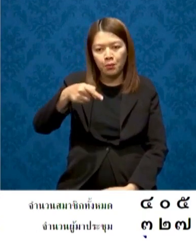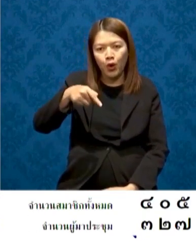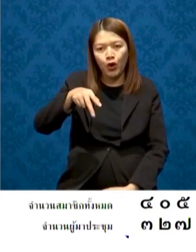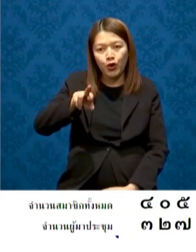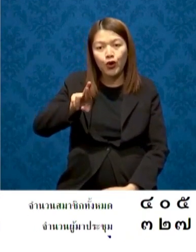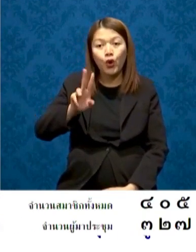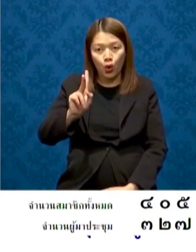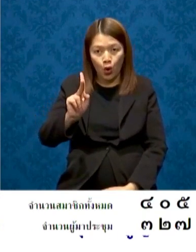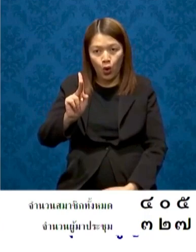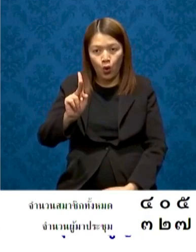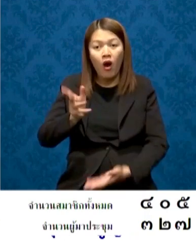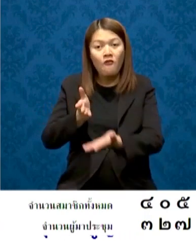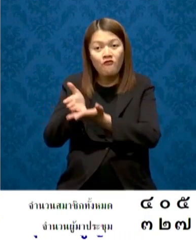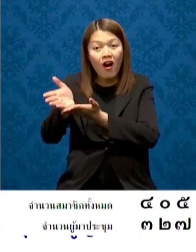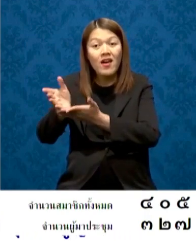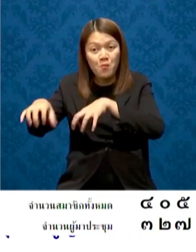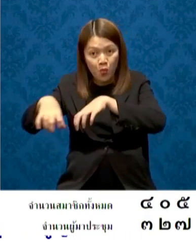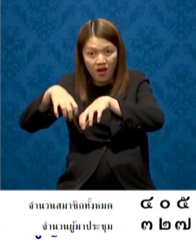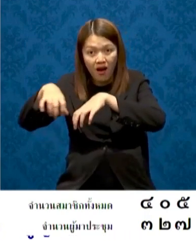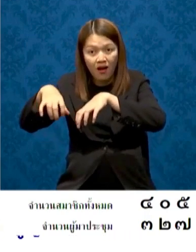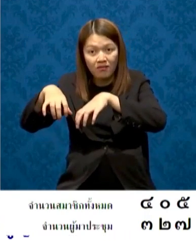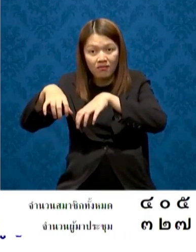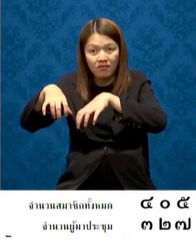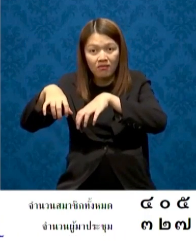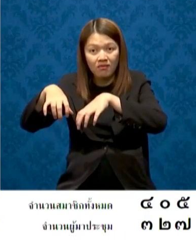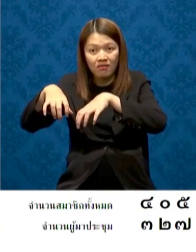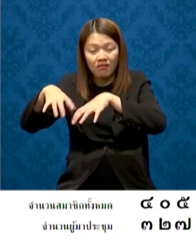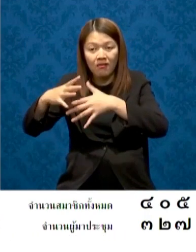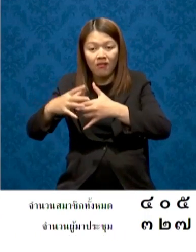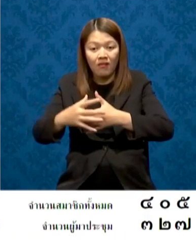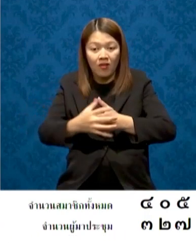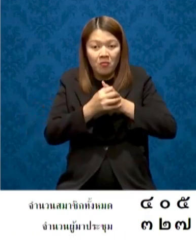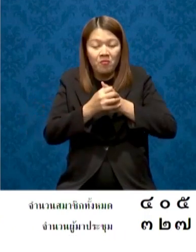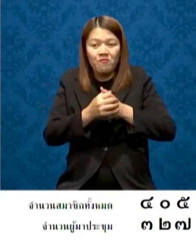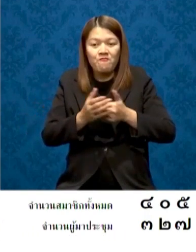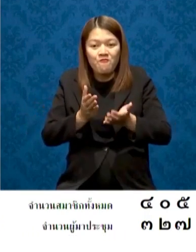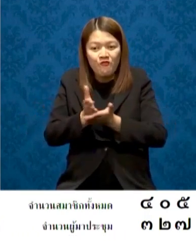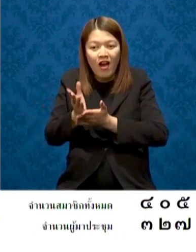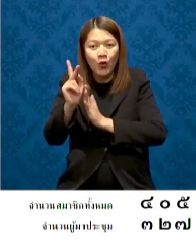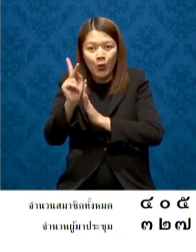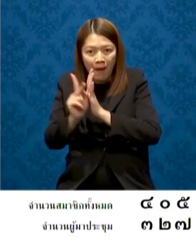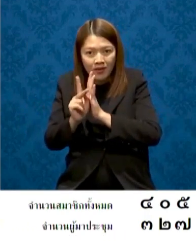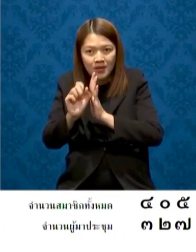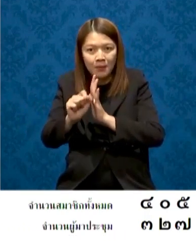สูญหายท่านประธานครับเสนอจากคณะรัฐมนตรีเป็นผู้เสน